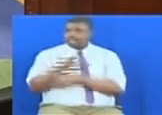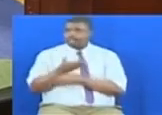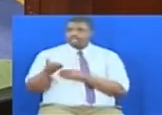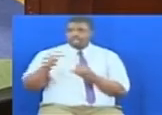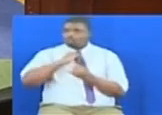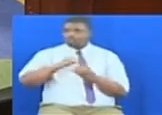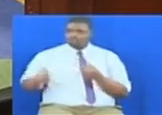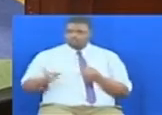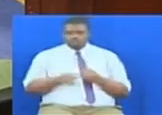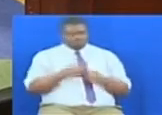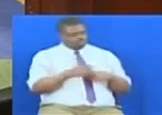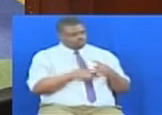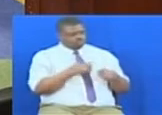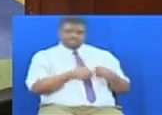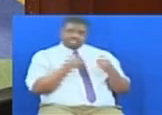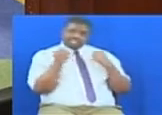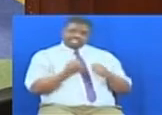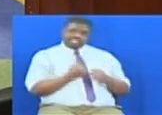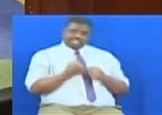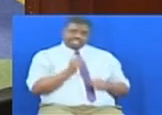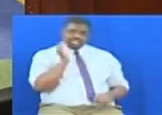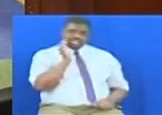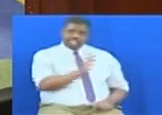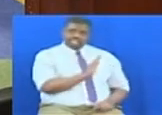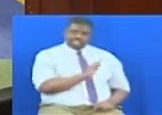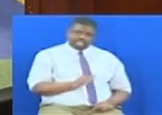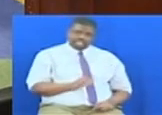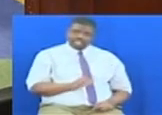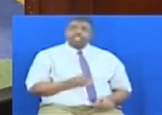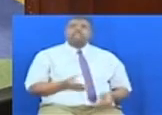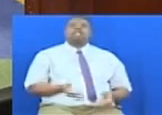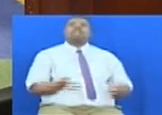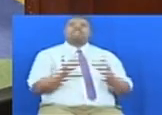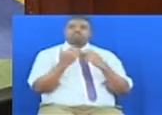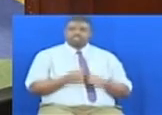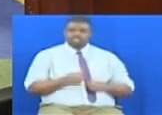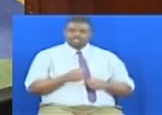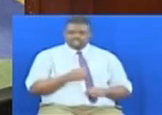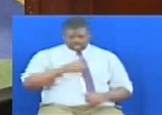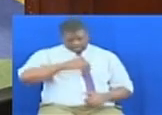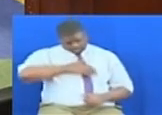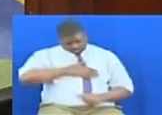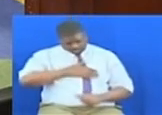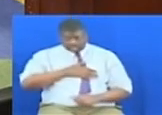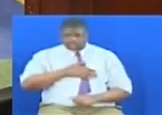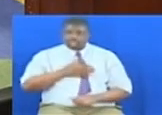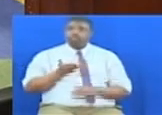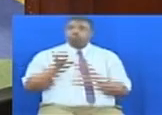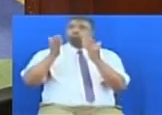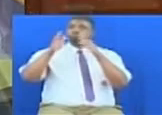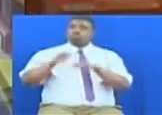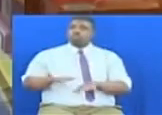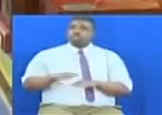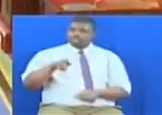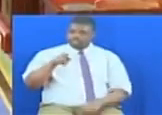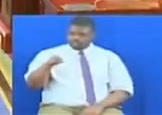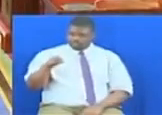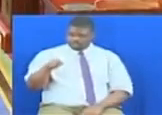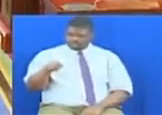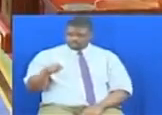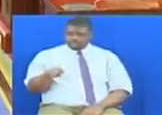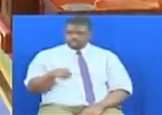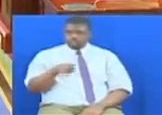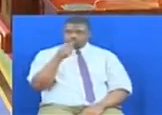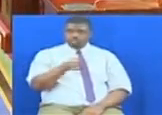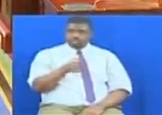ili tuweze kuendelea na jitihada zake inavyowezekana. Asante sana, Mungu akubariki wewe, na